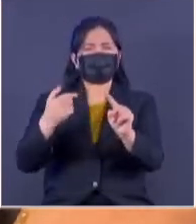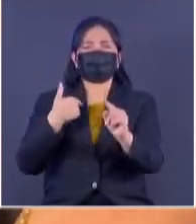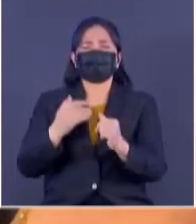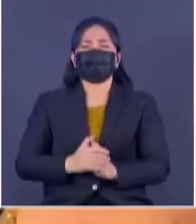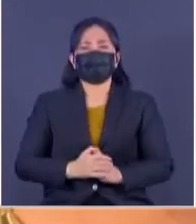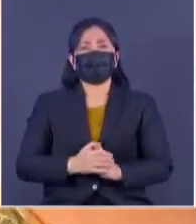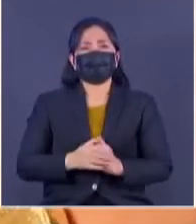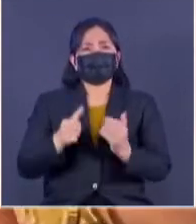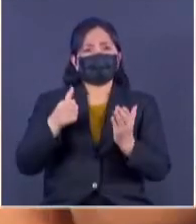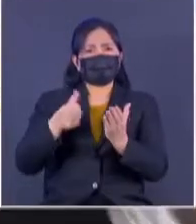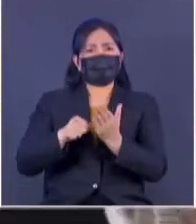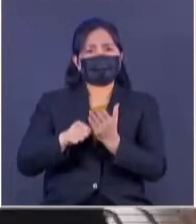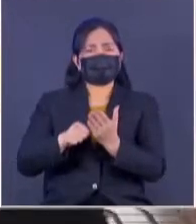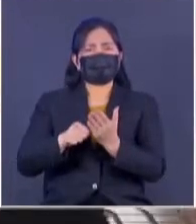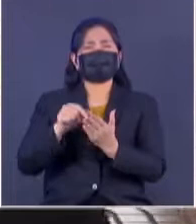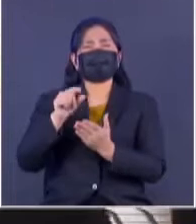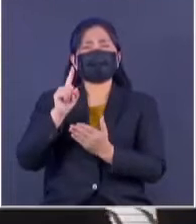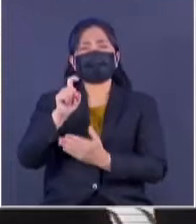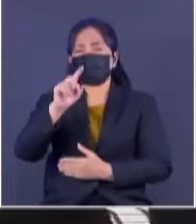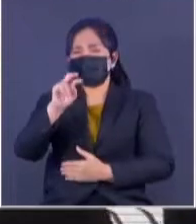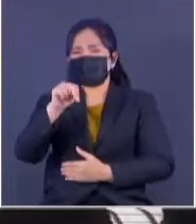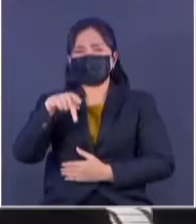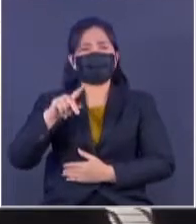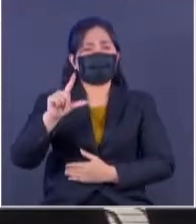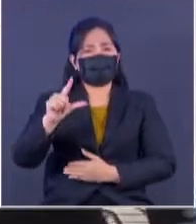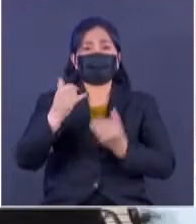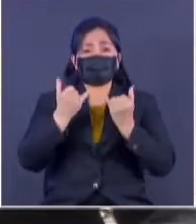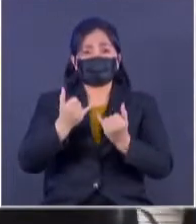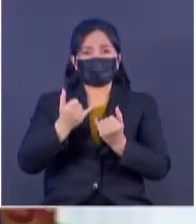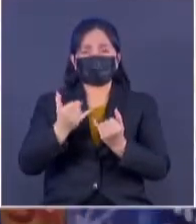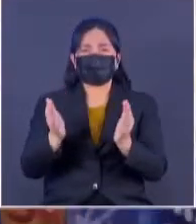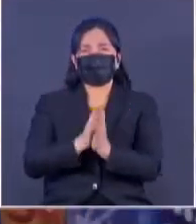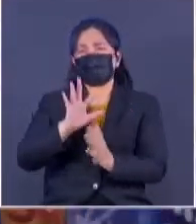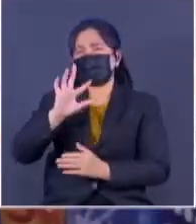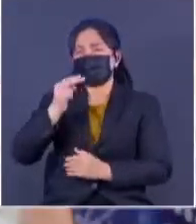5.20% ส่วนหนี้ที่ไม่ก่อให้เกิดรายได้หรือที่เรียกกันว่า NPL เนี่ยนะครับตอนนี้อยู่ประมาณ